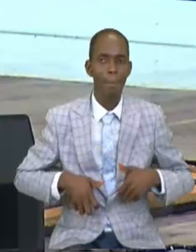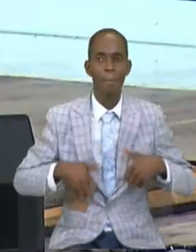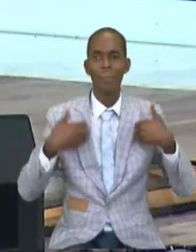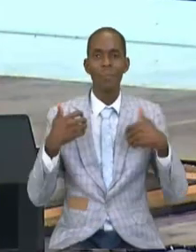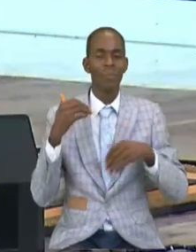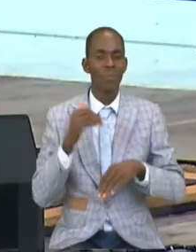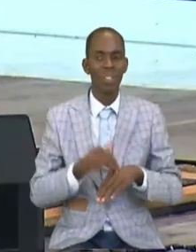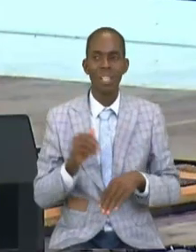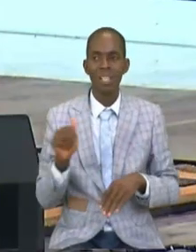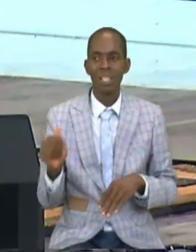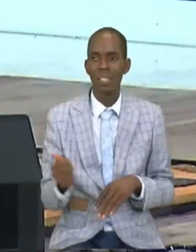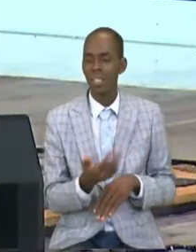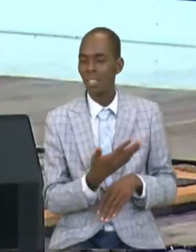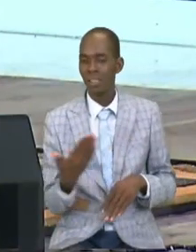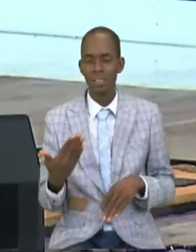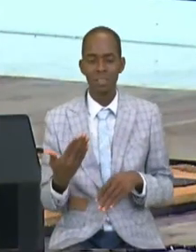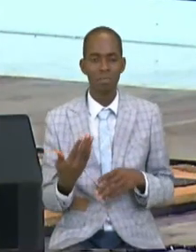s'échine